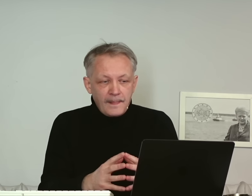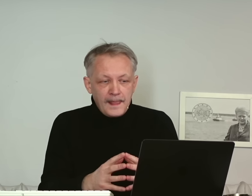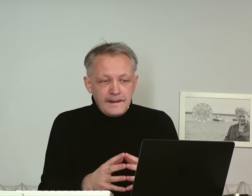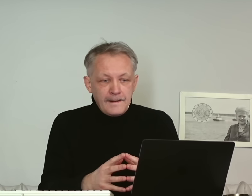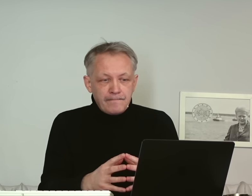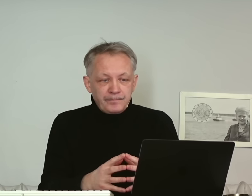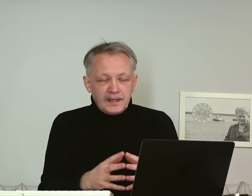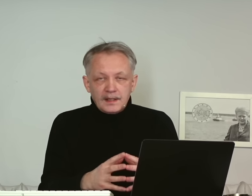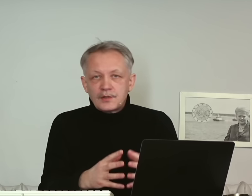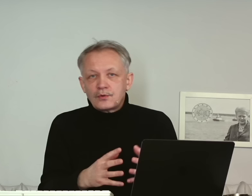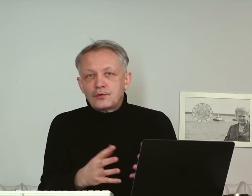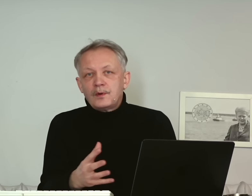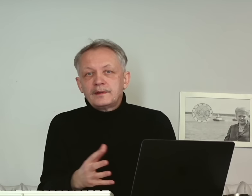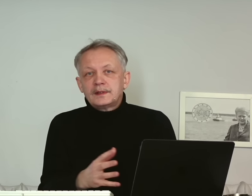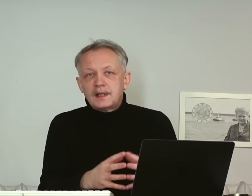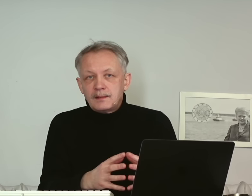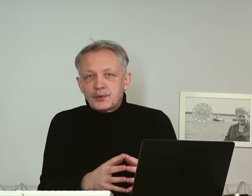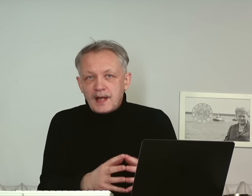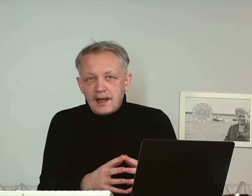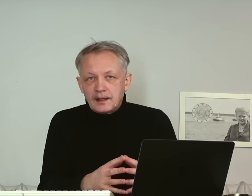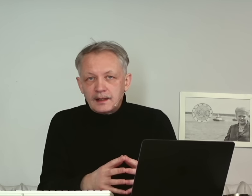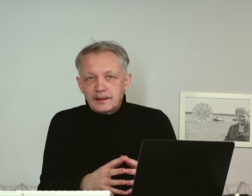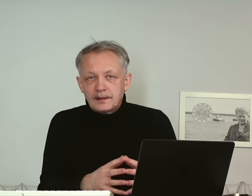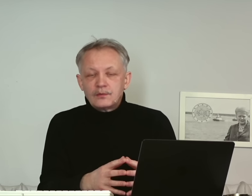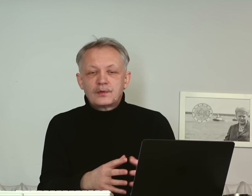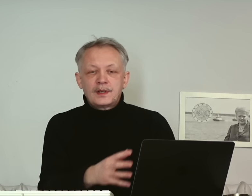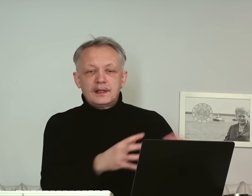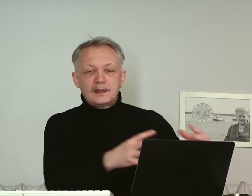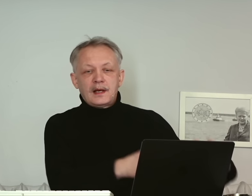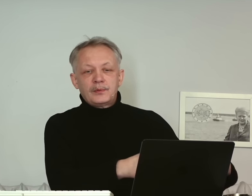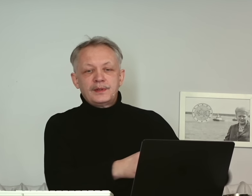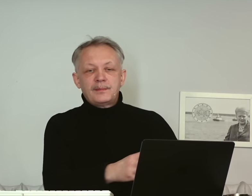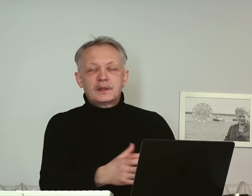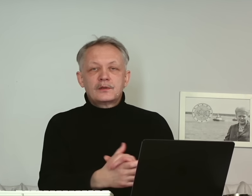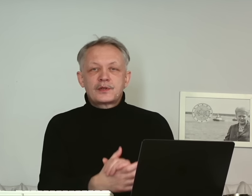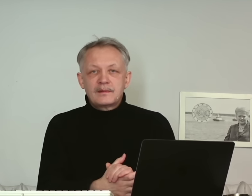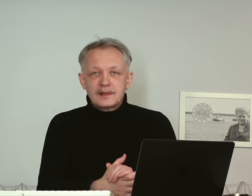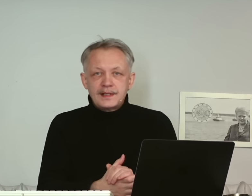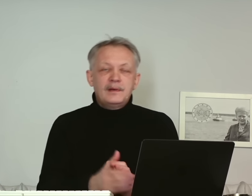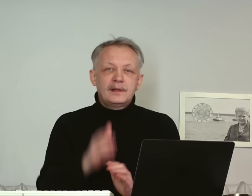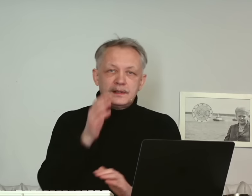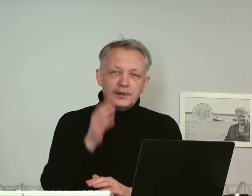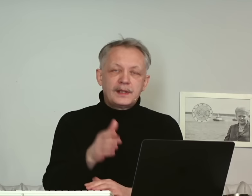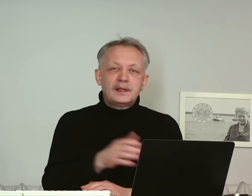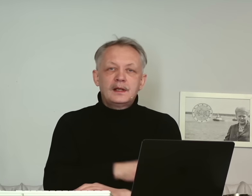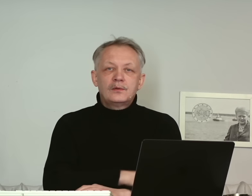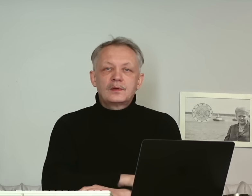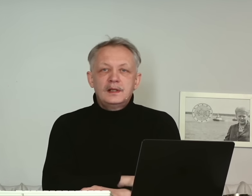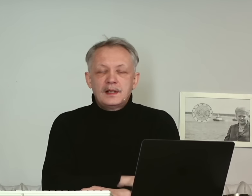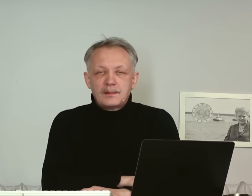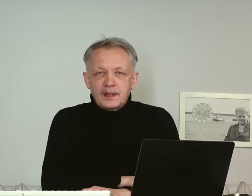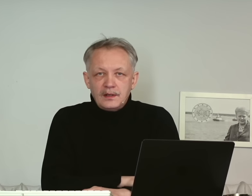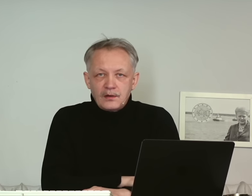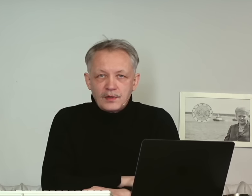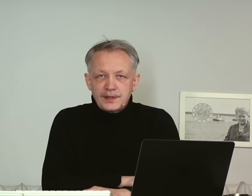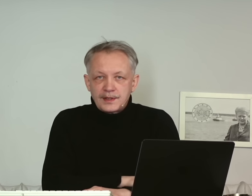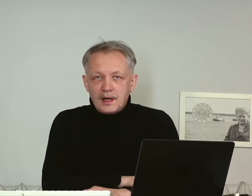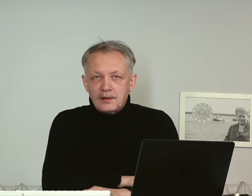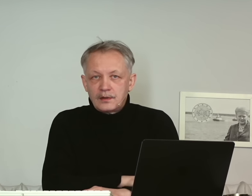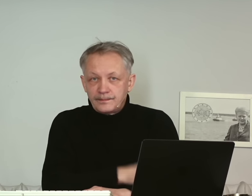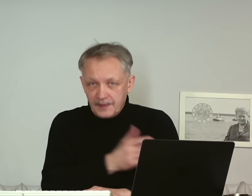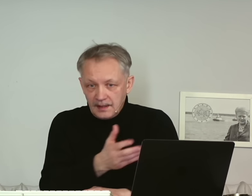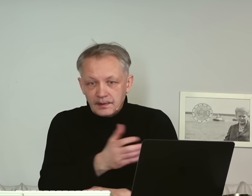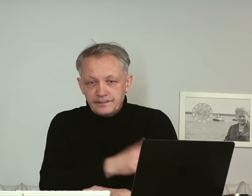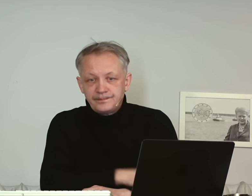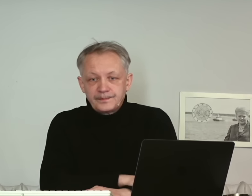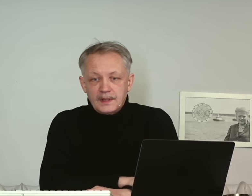ruoštis tada, kai sugriubo Tarybų sąjunga ir Ukraina tapo nepriklausoma valstybė, vat nuo tada Ukraina ir pradėjo ruoštis